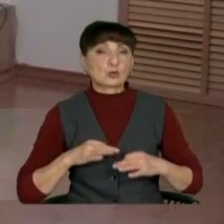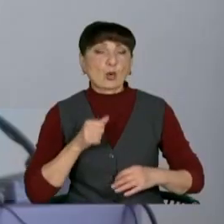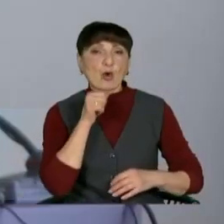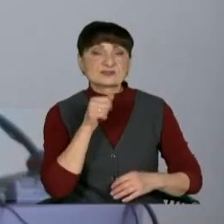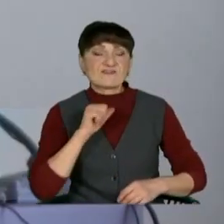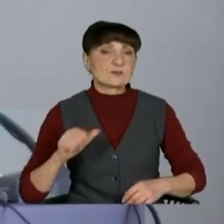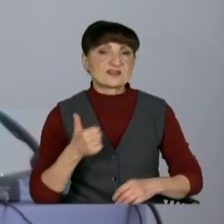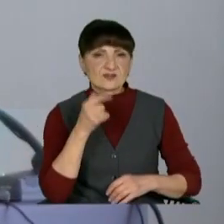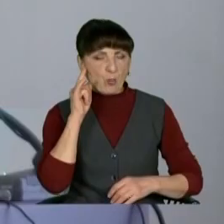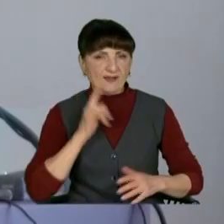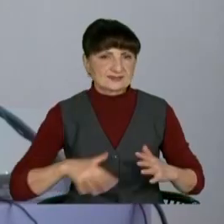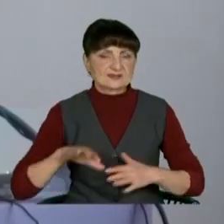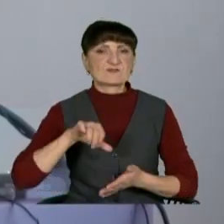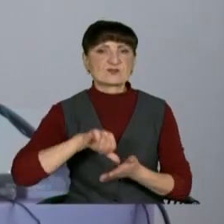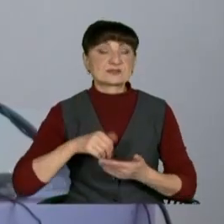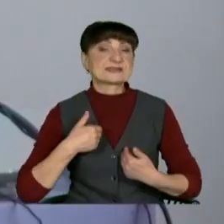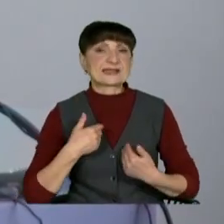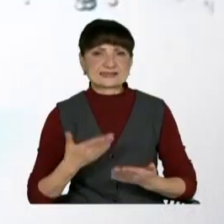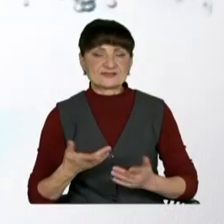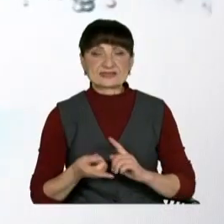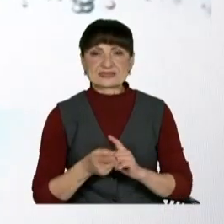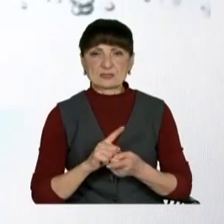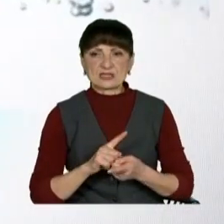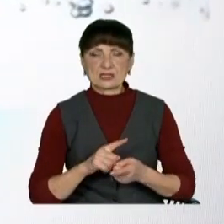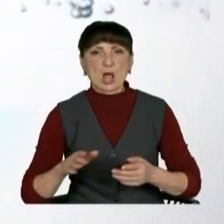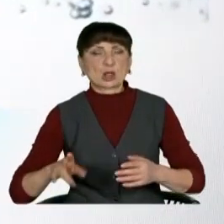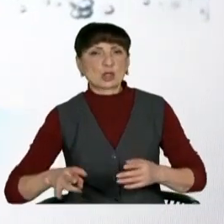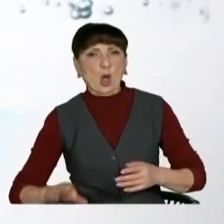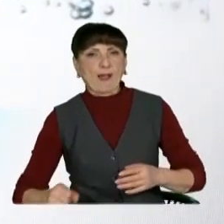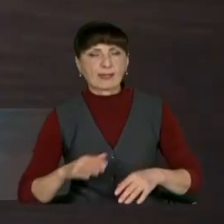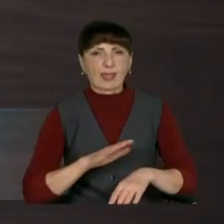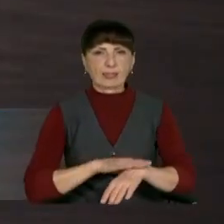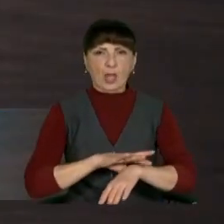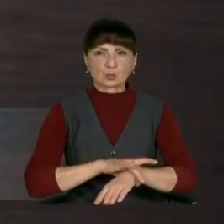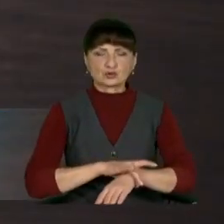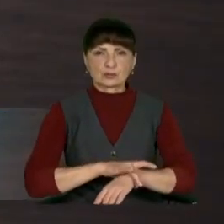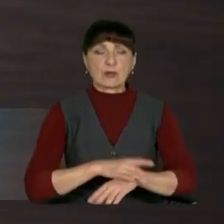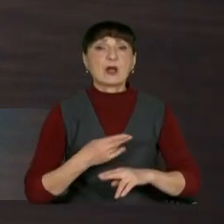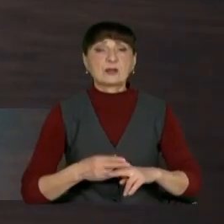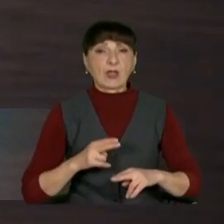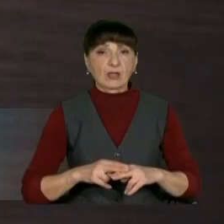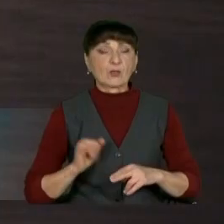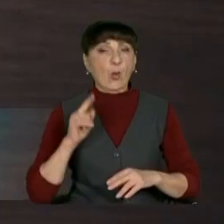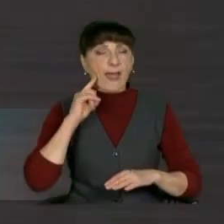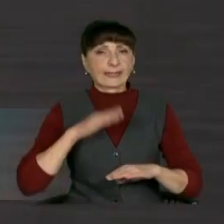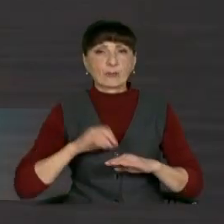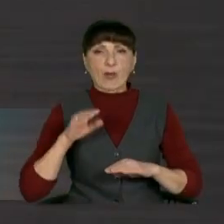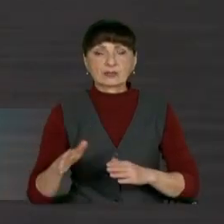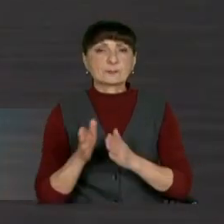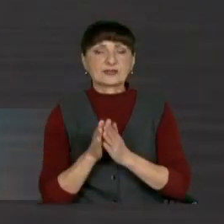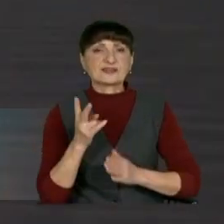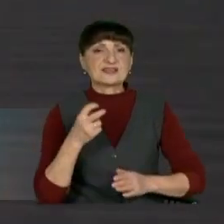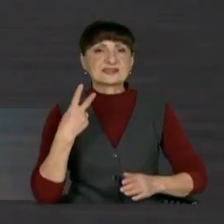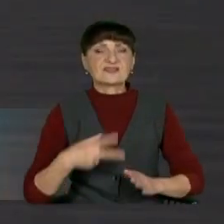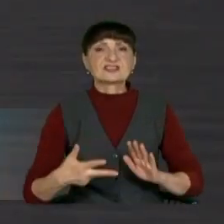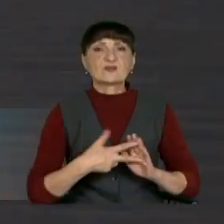впервые по стране выступила с инициативой заменить ножные браслеты на наручные. Для этого у Акимата они запросили